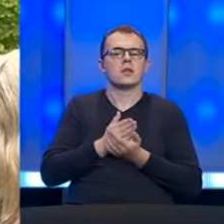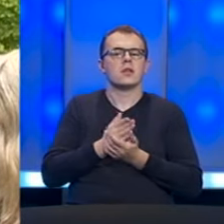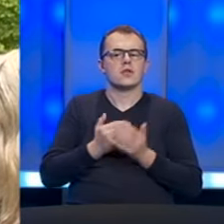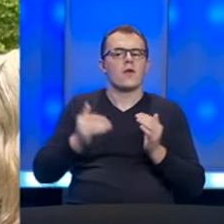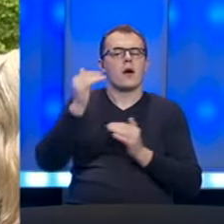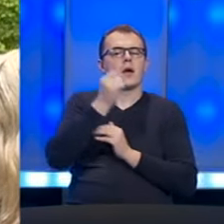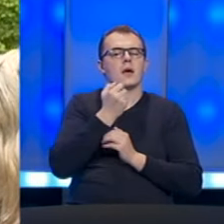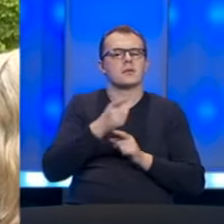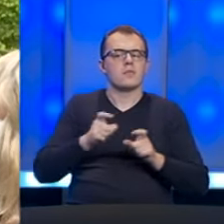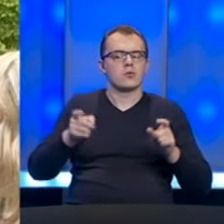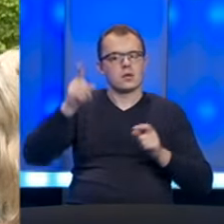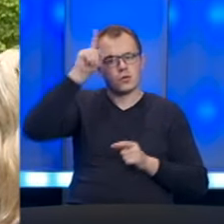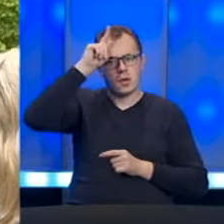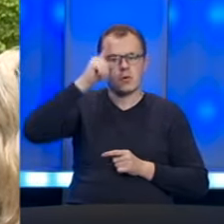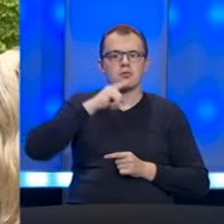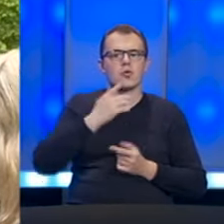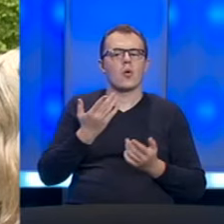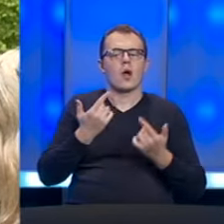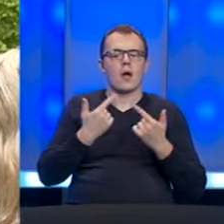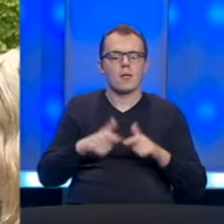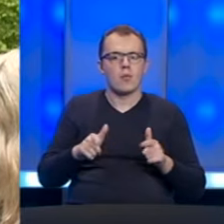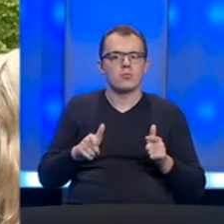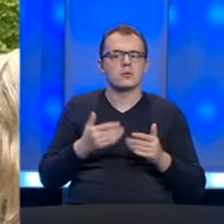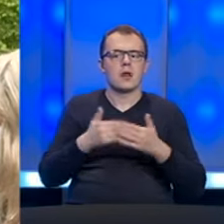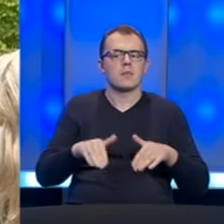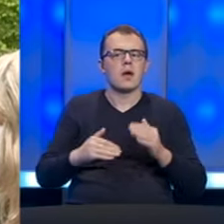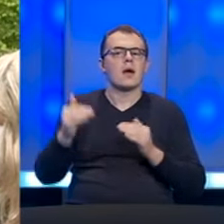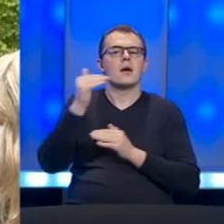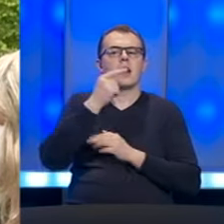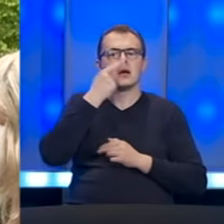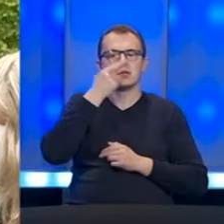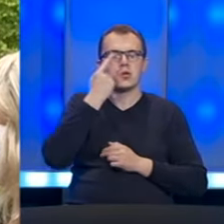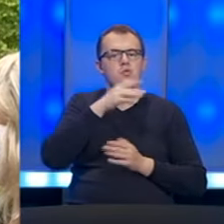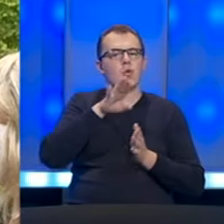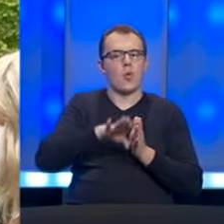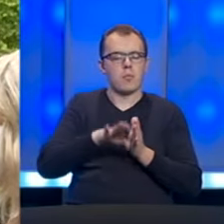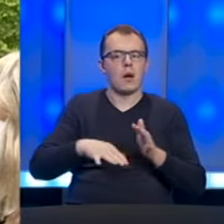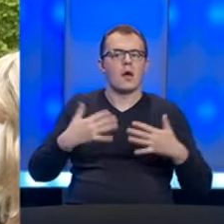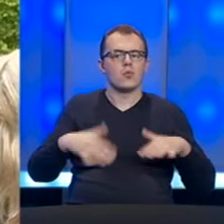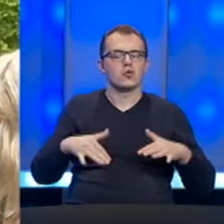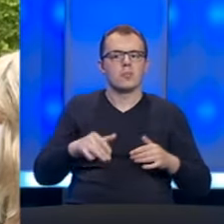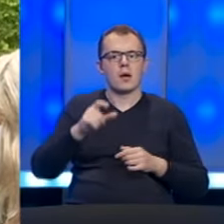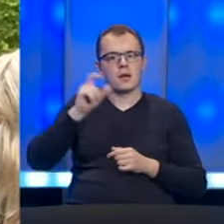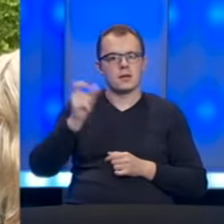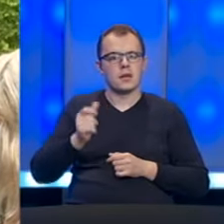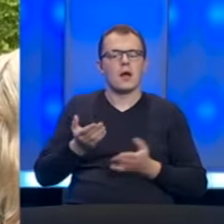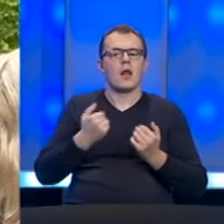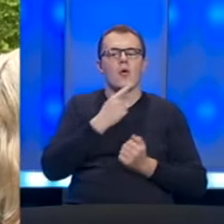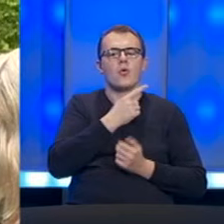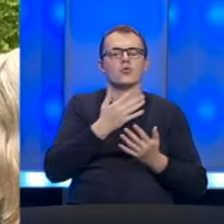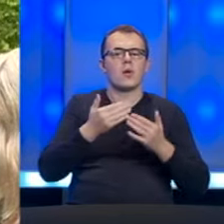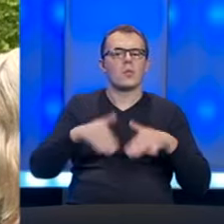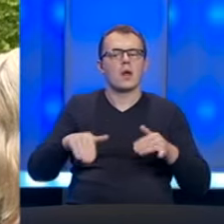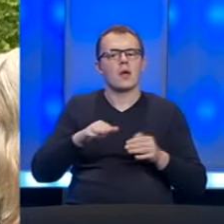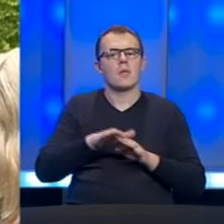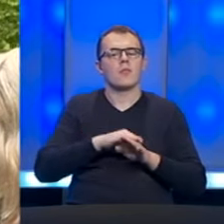broj zaraženih u Njemačkoj koja je popustila mjera, raste u Rusiji, opada malo u Španiji i Italiji, ali oni su malo mjere